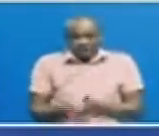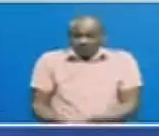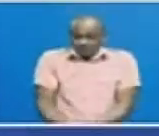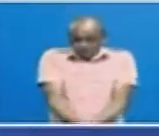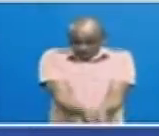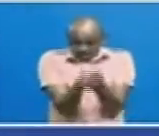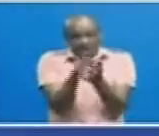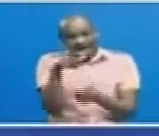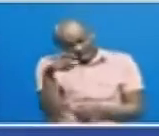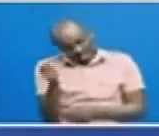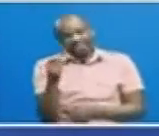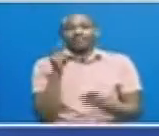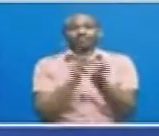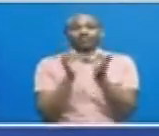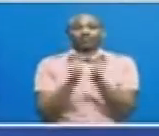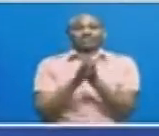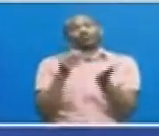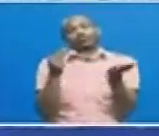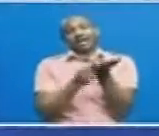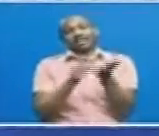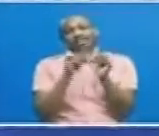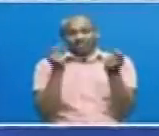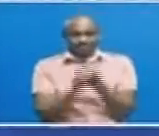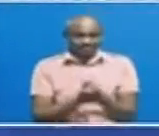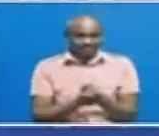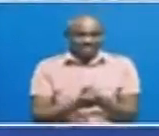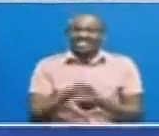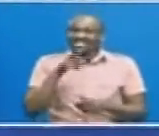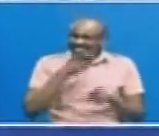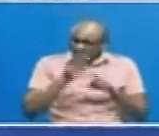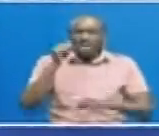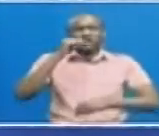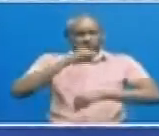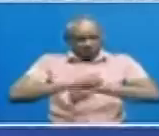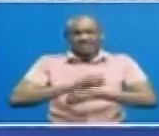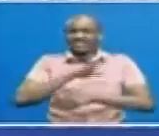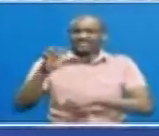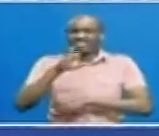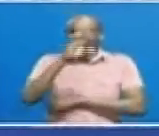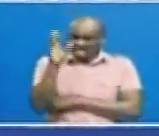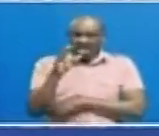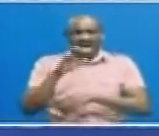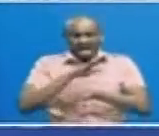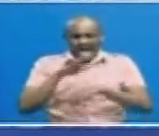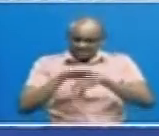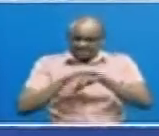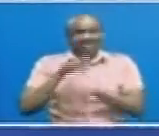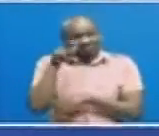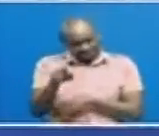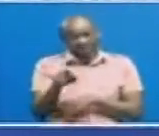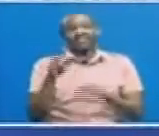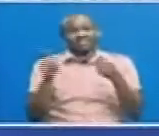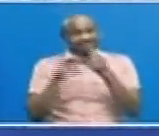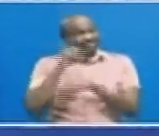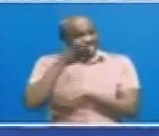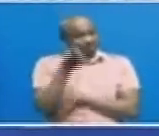ya Kwandanza itachuana na Indangaburezi ya Uganda kwenye finali. Huku mashindano ya shule za sekondari za Afrika Mashariki yakiingia siku yake ya saba hii leo, ilikuwa ni